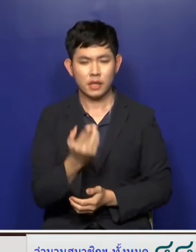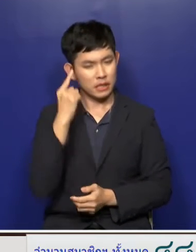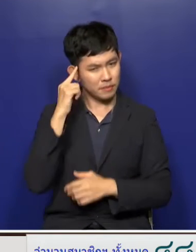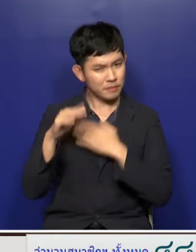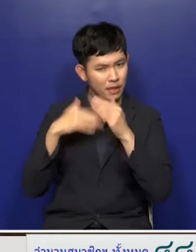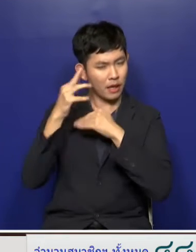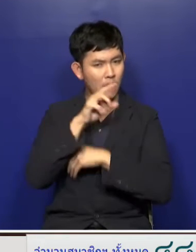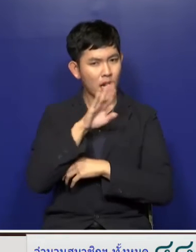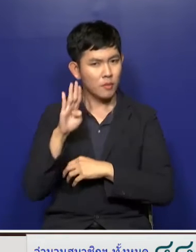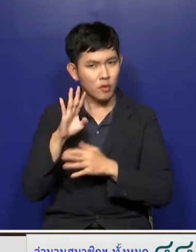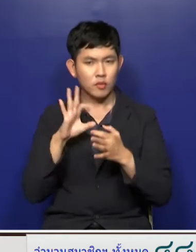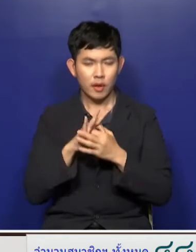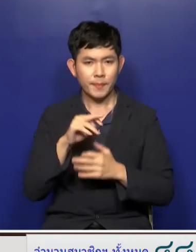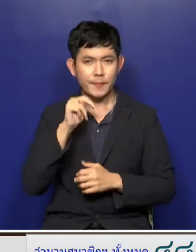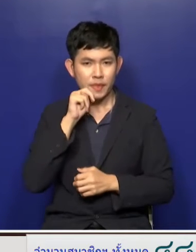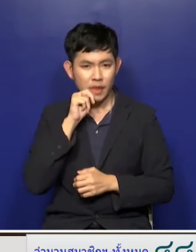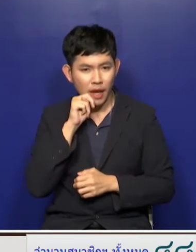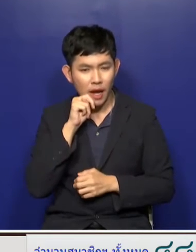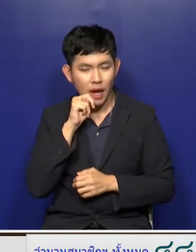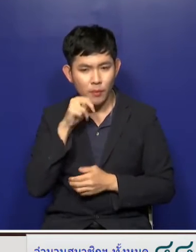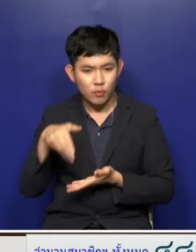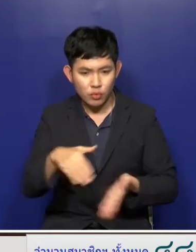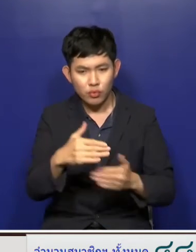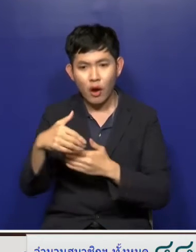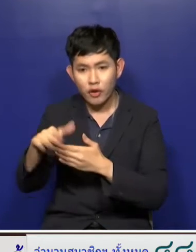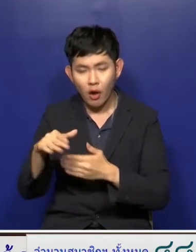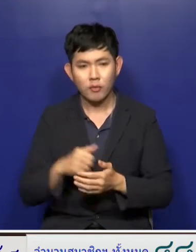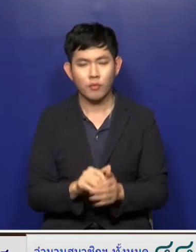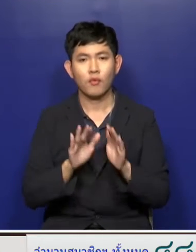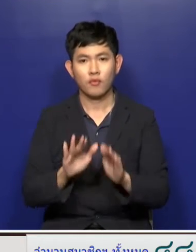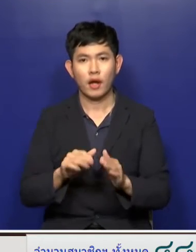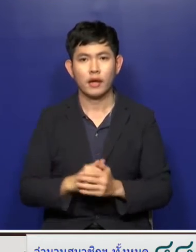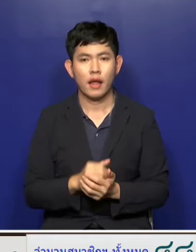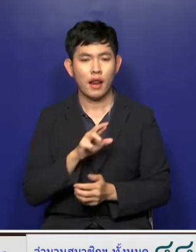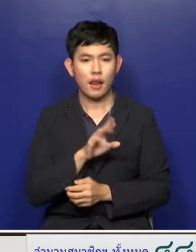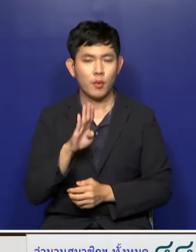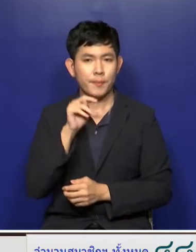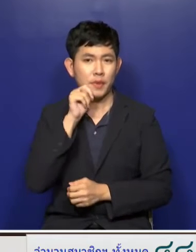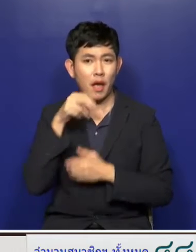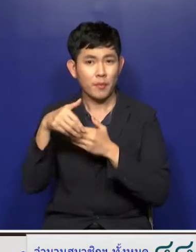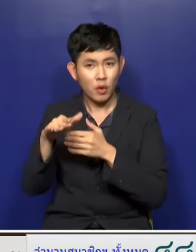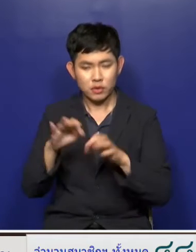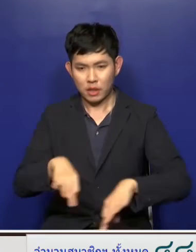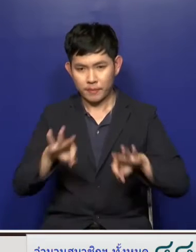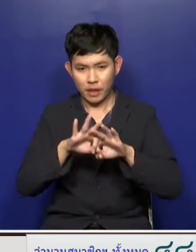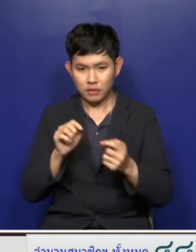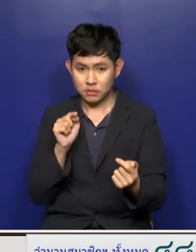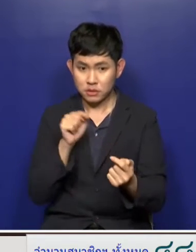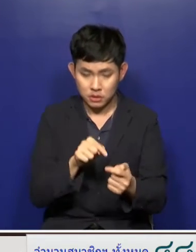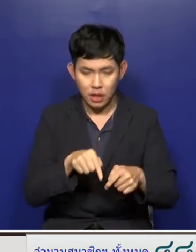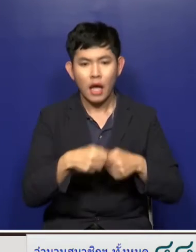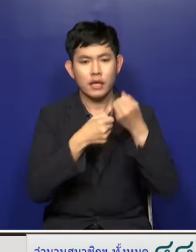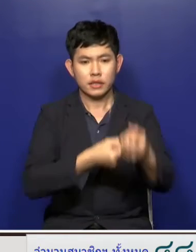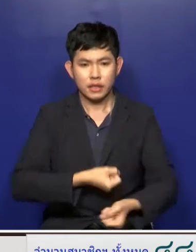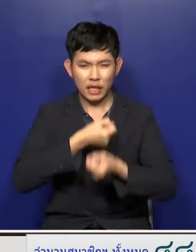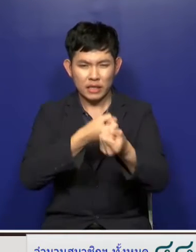นาระบบการระบบน้ำนอกเชลมiedผมฝากท่านระบบน้ำ นอกเชลุ ต้องลงไปถึงเกษีไยย่่